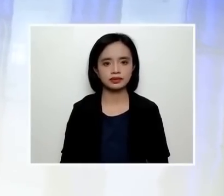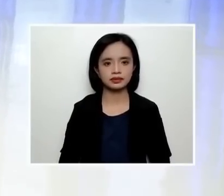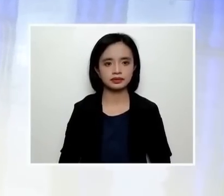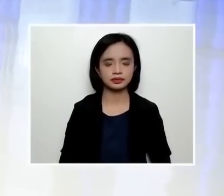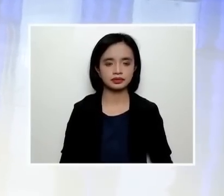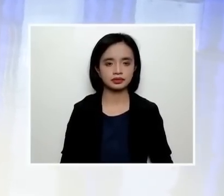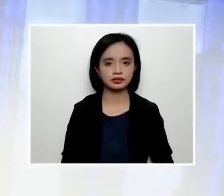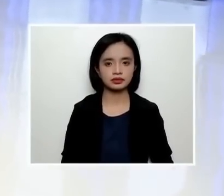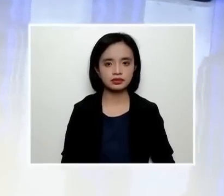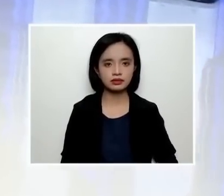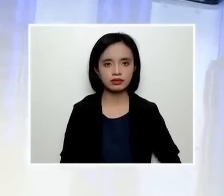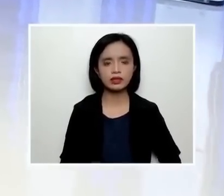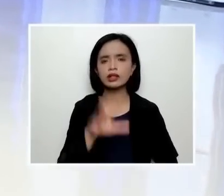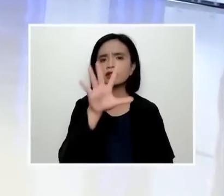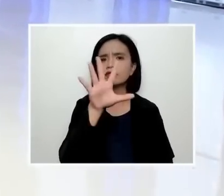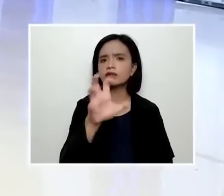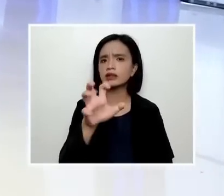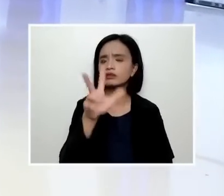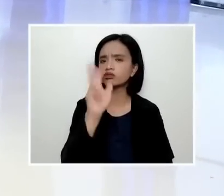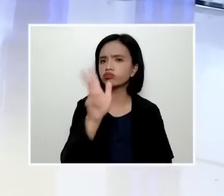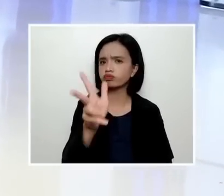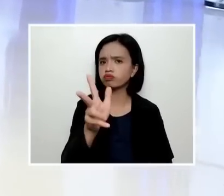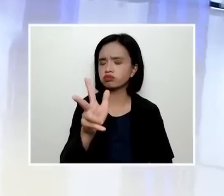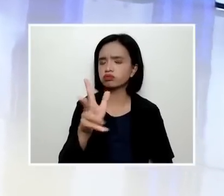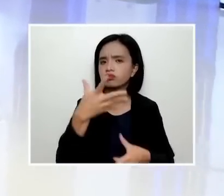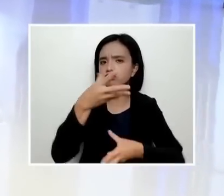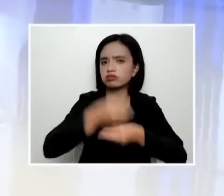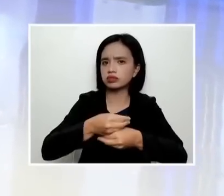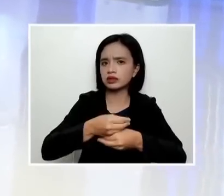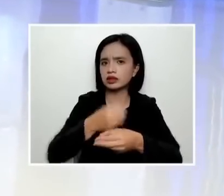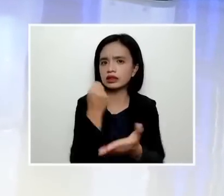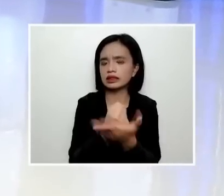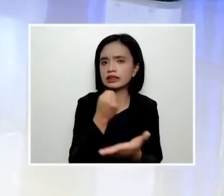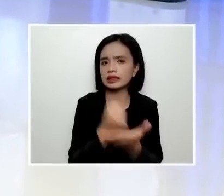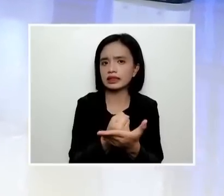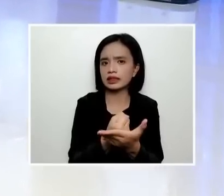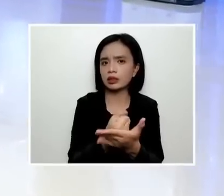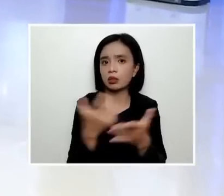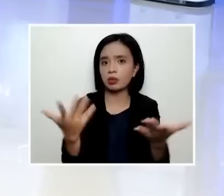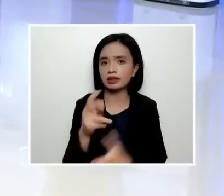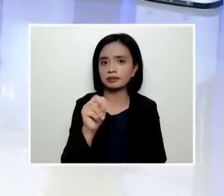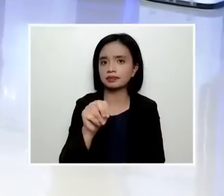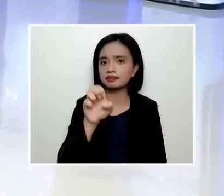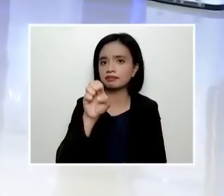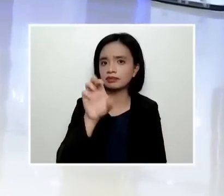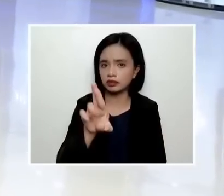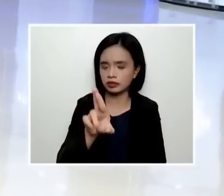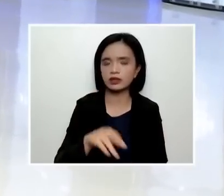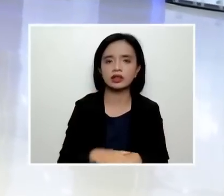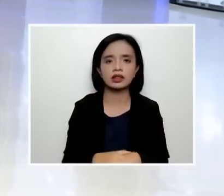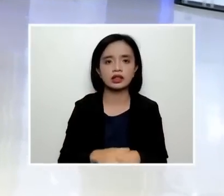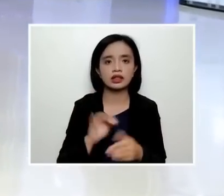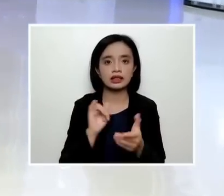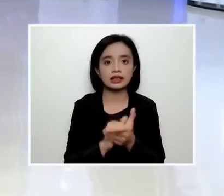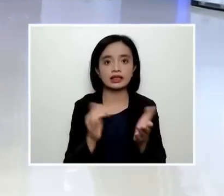530 pesos na dagdag sa daily minimum wage sa National Capital Region ang inihirit ng isang umbrella